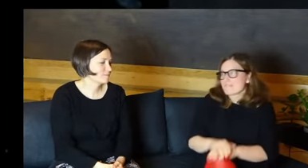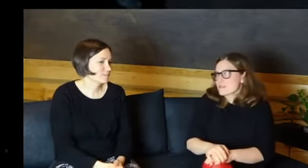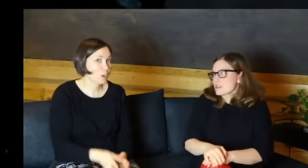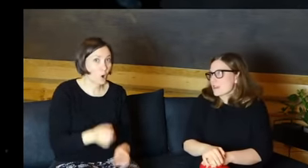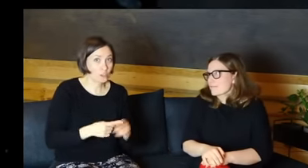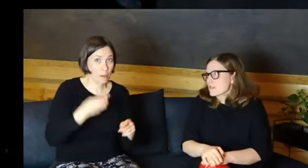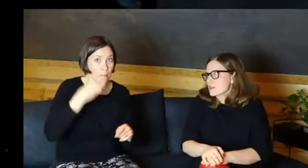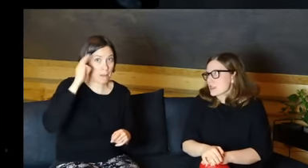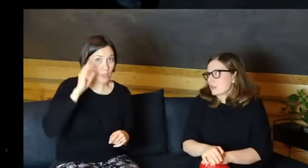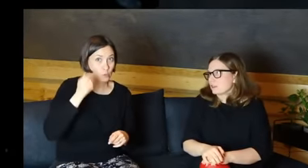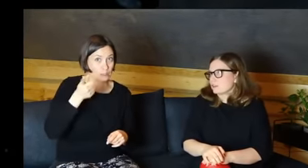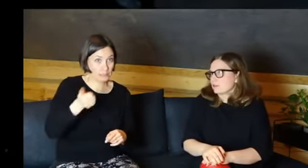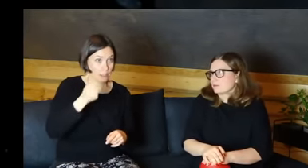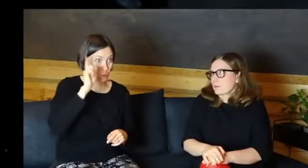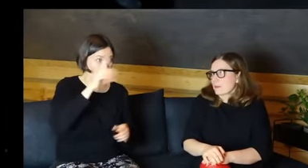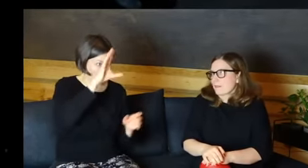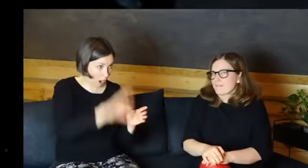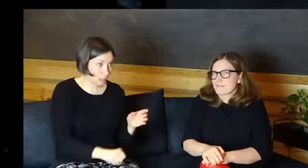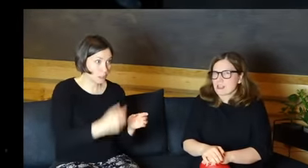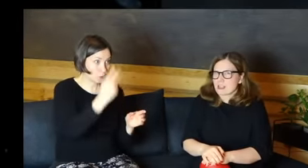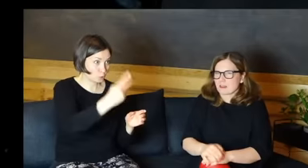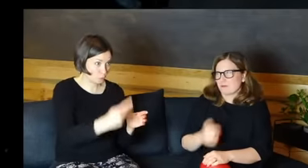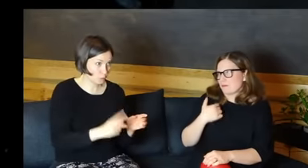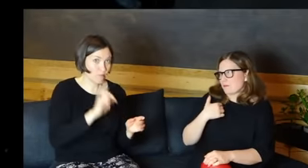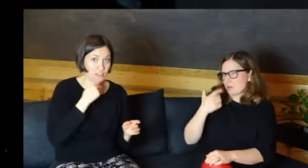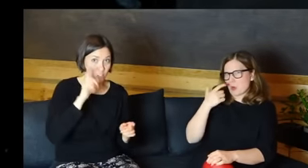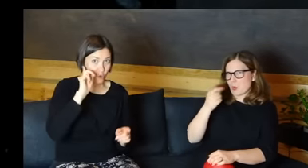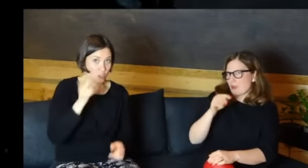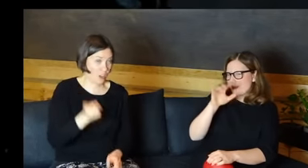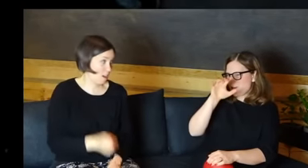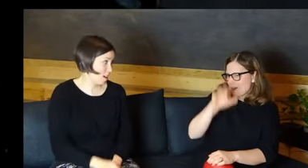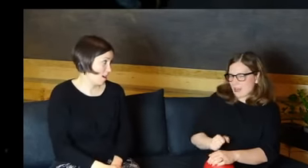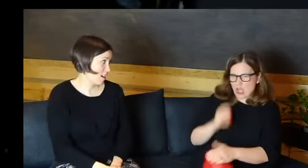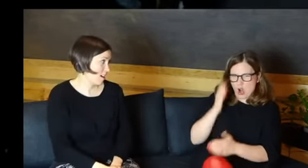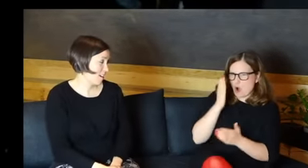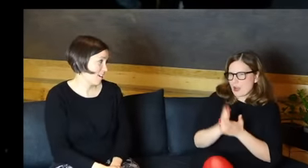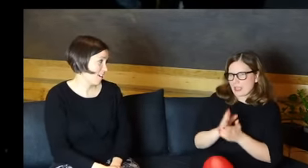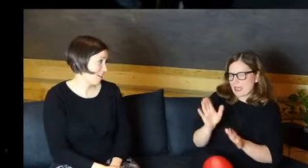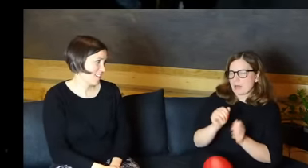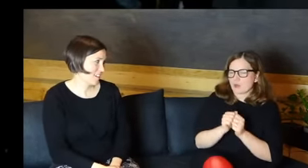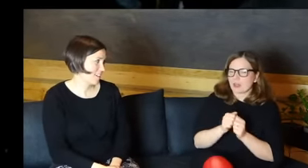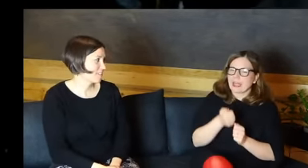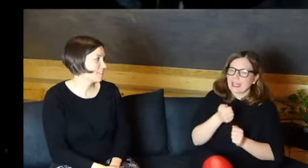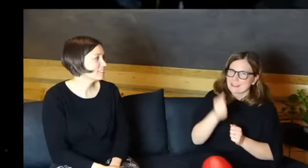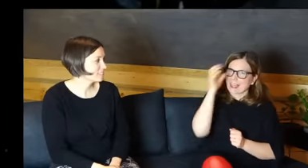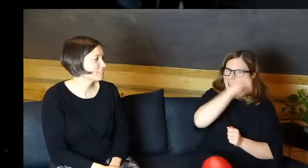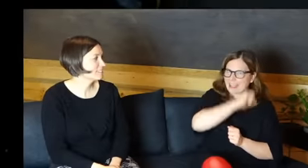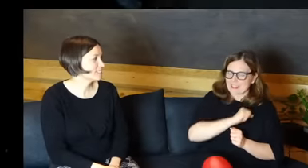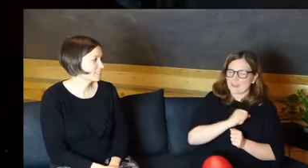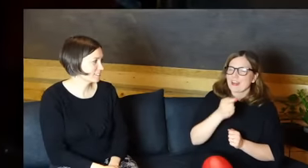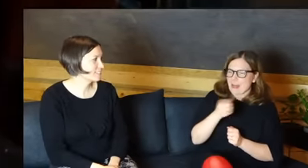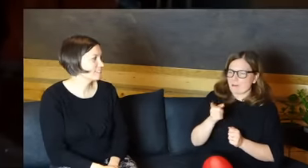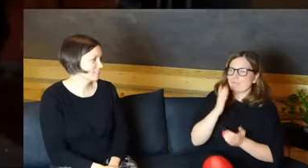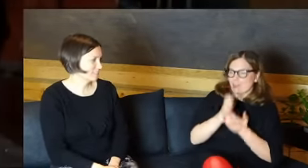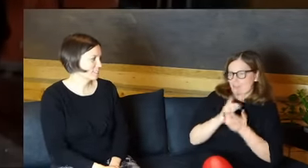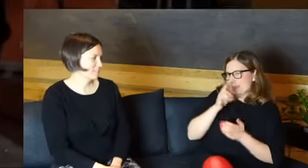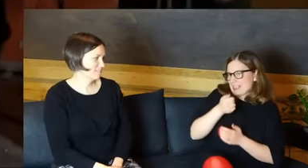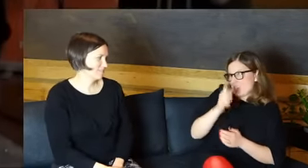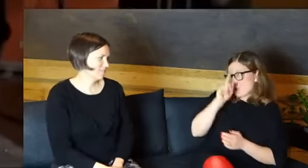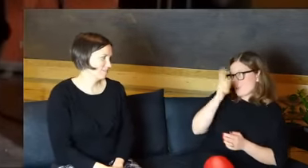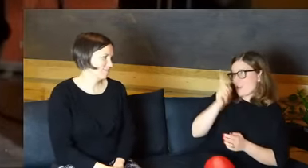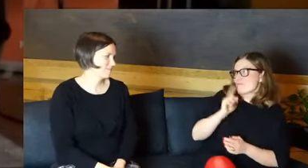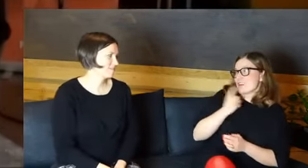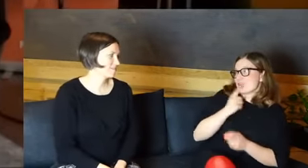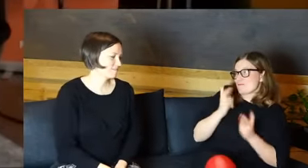vasta joka ikisen? No en usko, että ihan kaikki. Mutta no, niin ainakin noihin, mitä se itse on keksinyt. Idiootti varmaan. Vitsi, jos joku